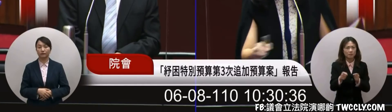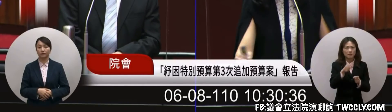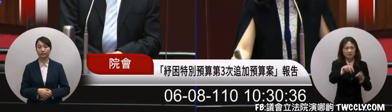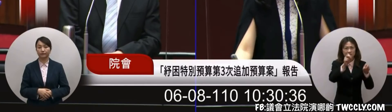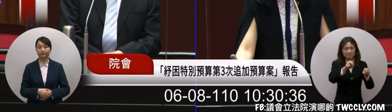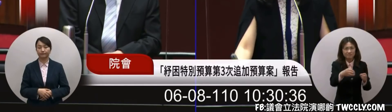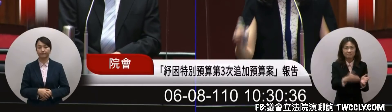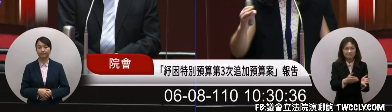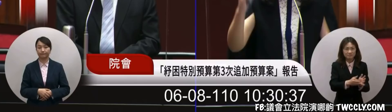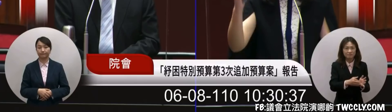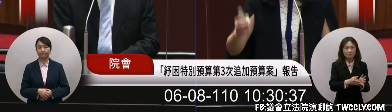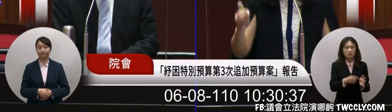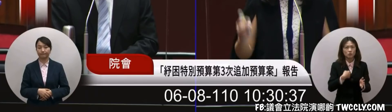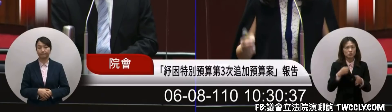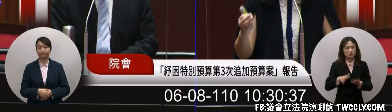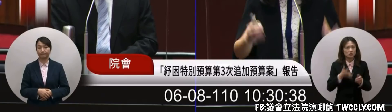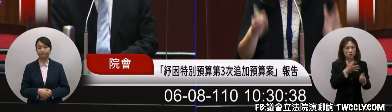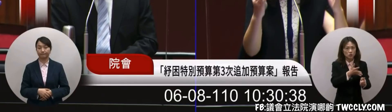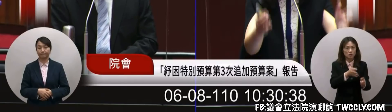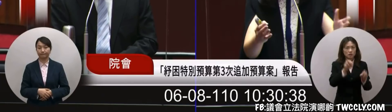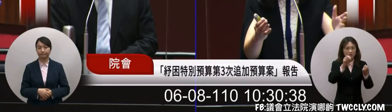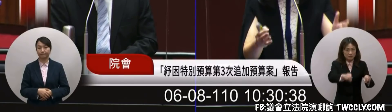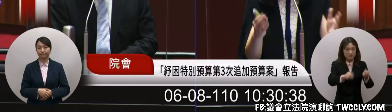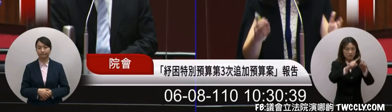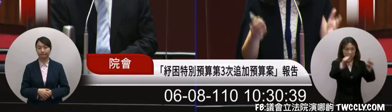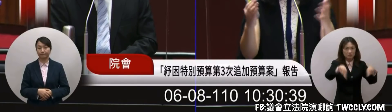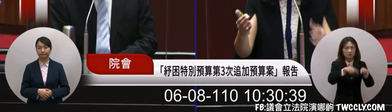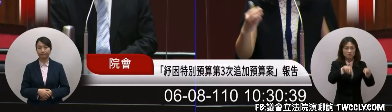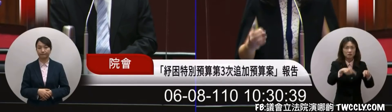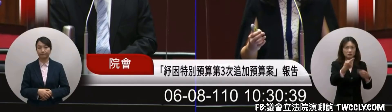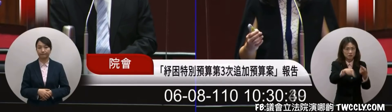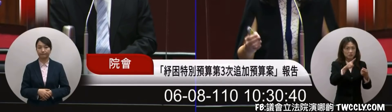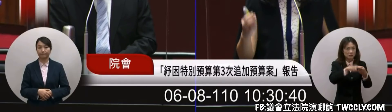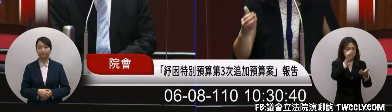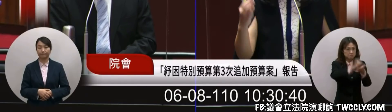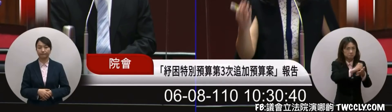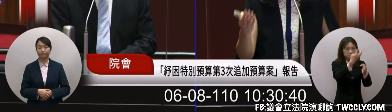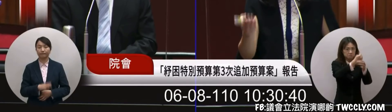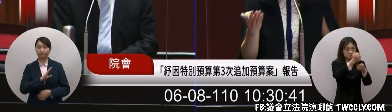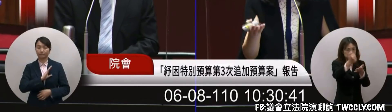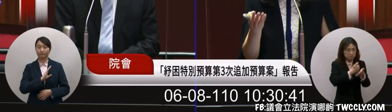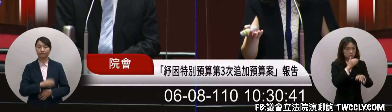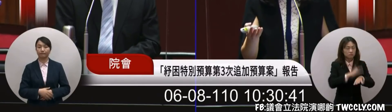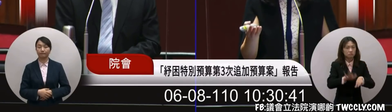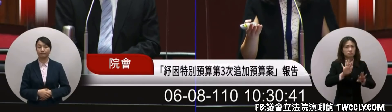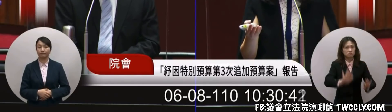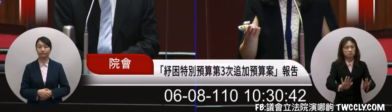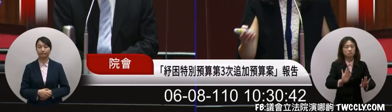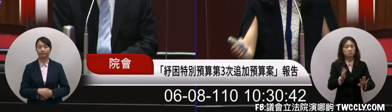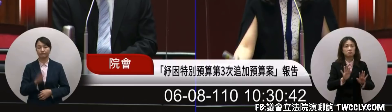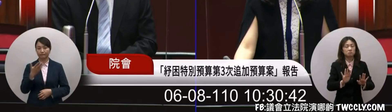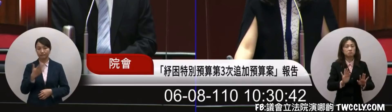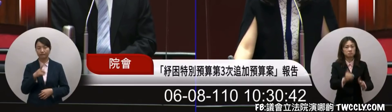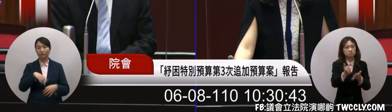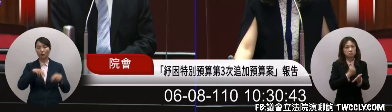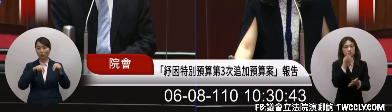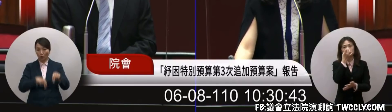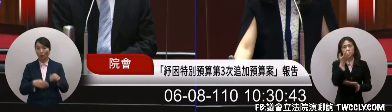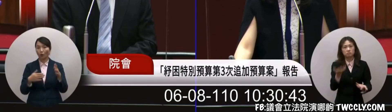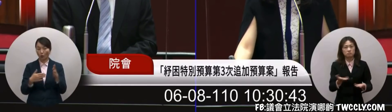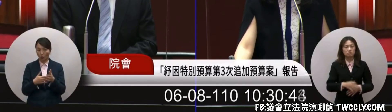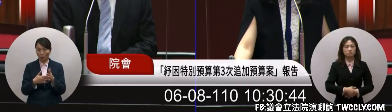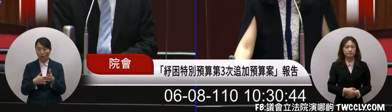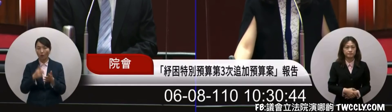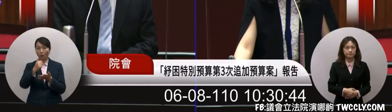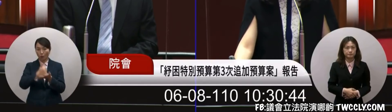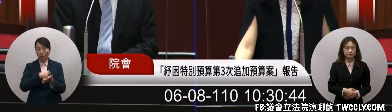经签约了啦。我现在的问题是说，你签约的合约上面应该会写说你要多久到货，那你现在到货没有嘛？ 但签约上供